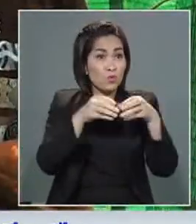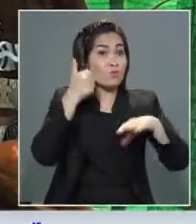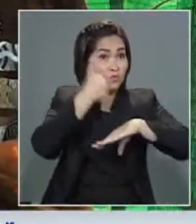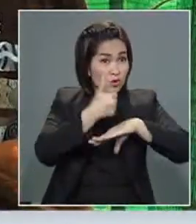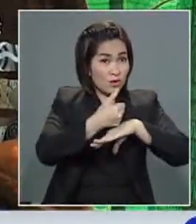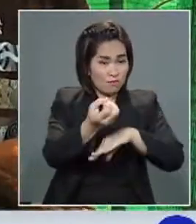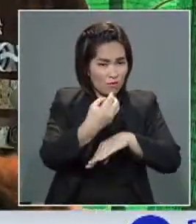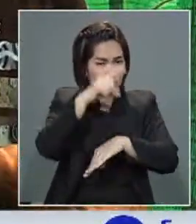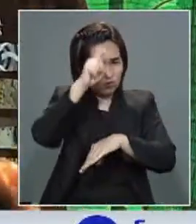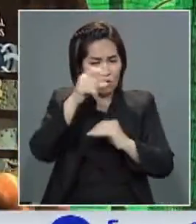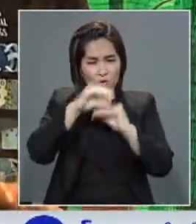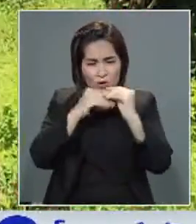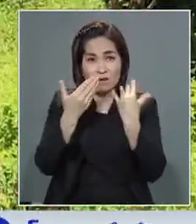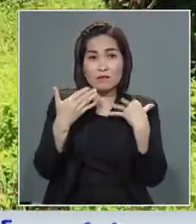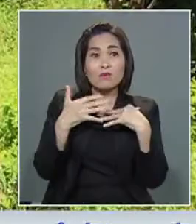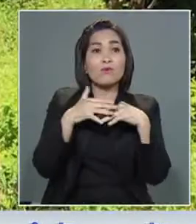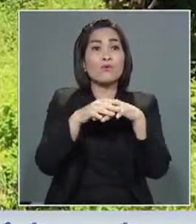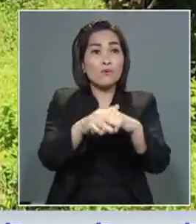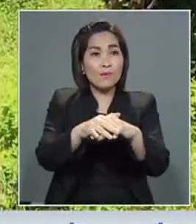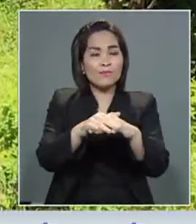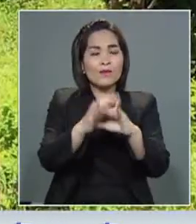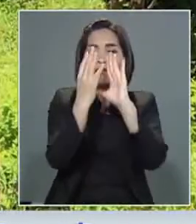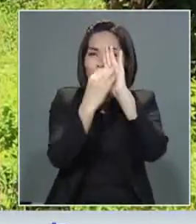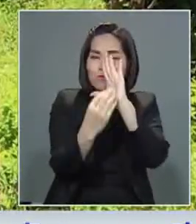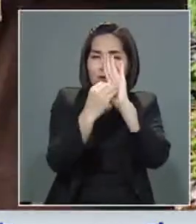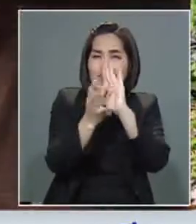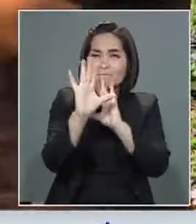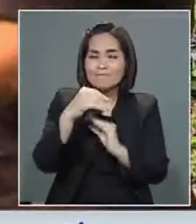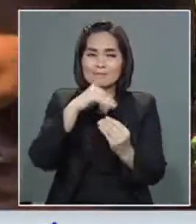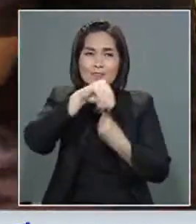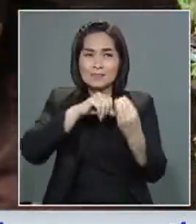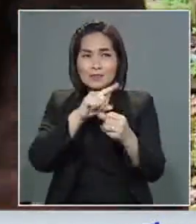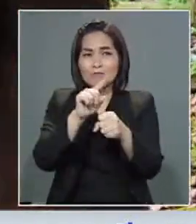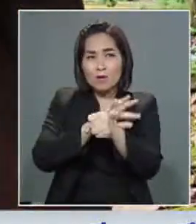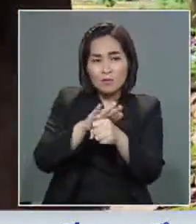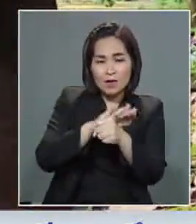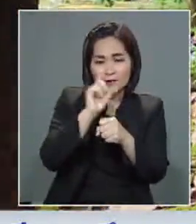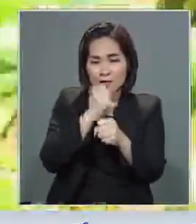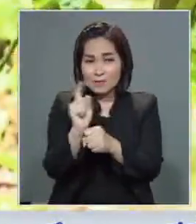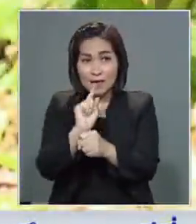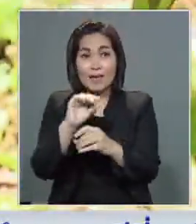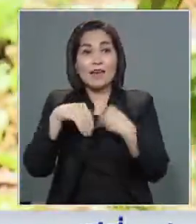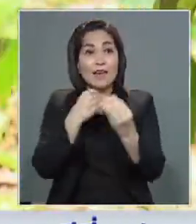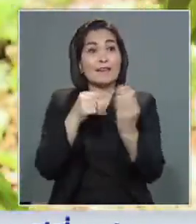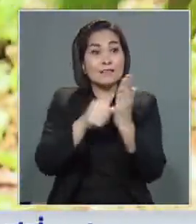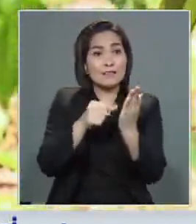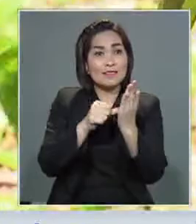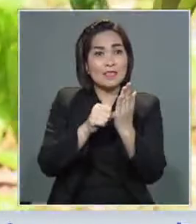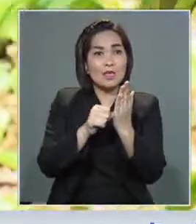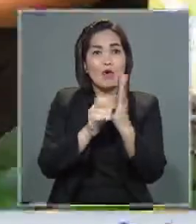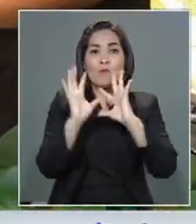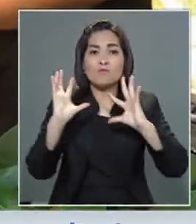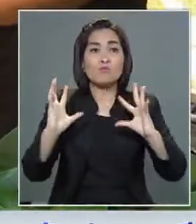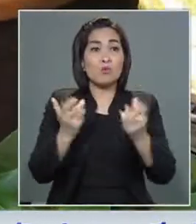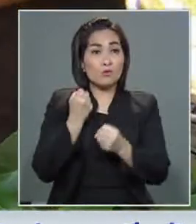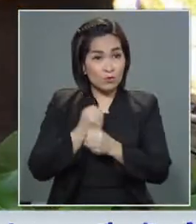าต้องเข้าร่วมโครงการต้องไปอบร ม ว่าเป็นเศรษฐกิจพอเพียงต้องทำแบบไหนจะให้ถึงจะให้หลุดหนี ้